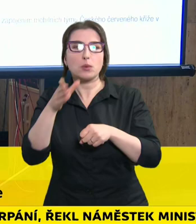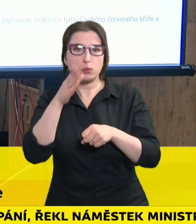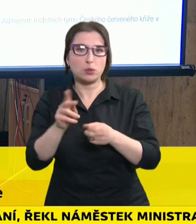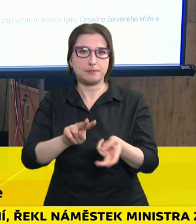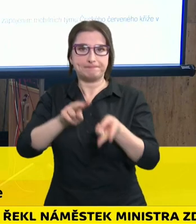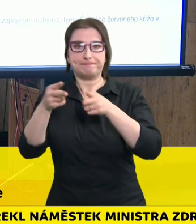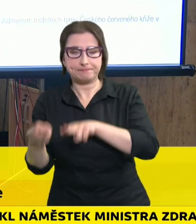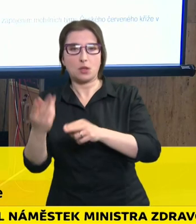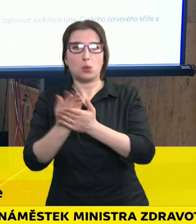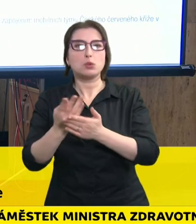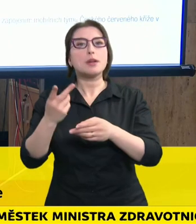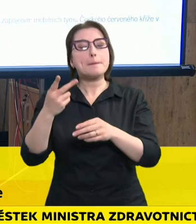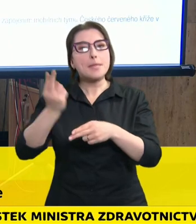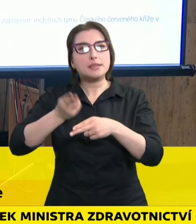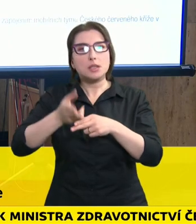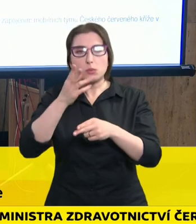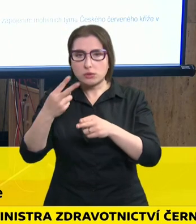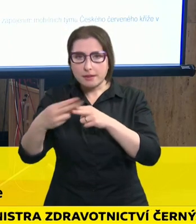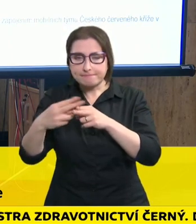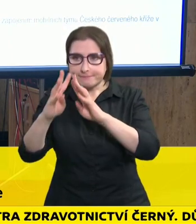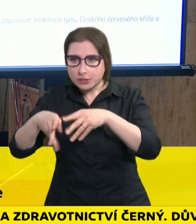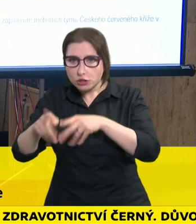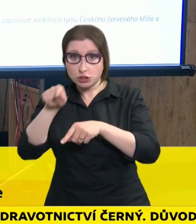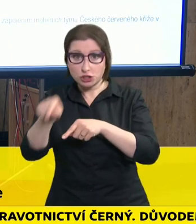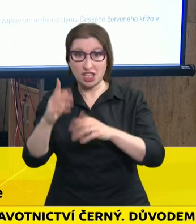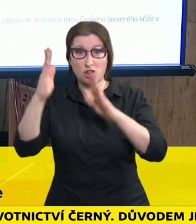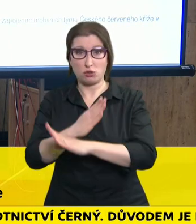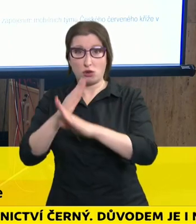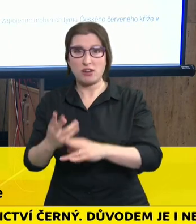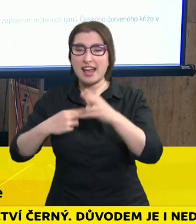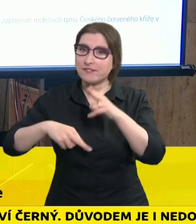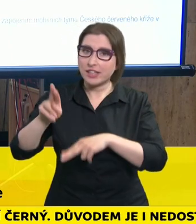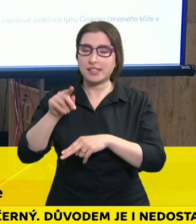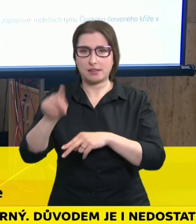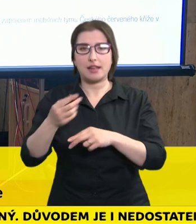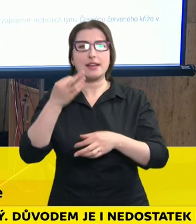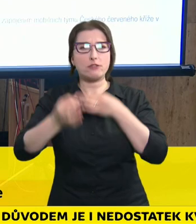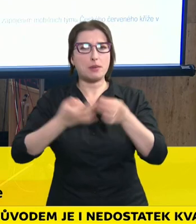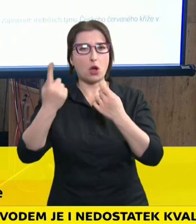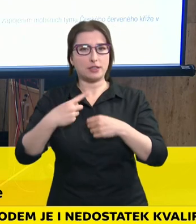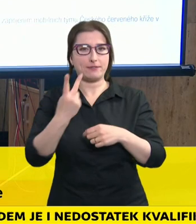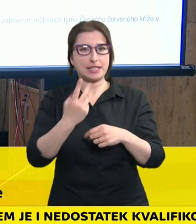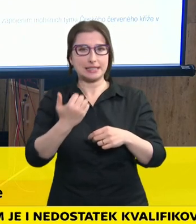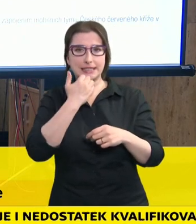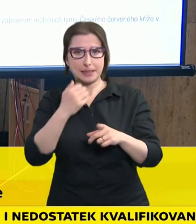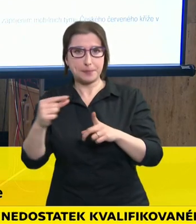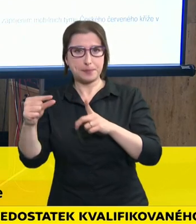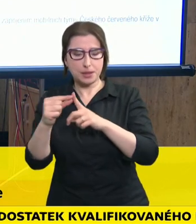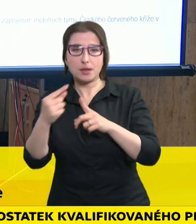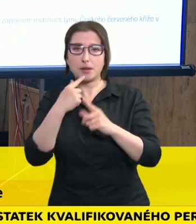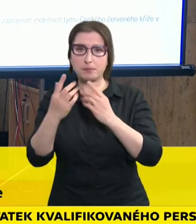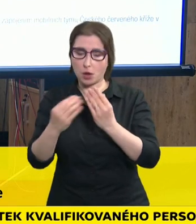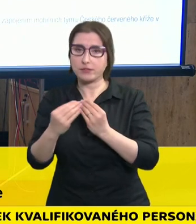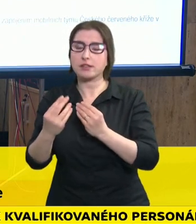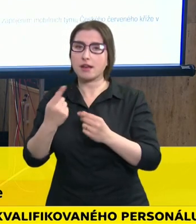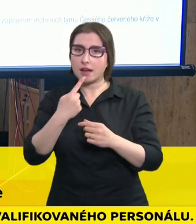pacienti vyšetří a rozhodnou. Mnoho pacientů a z dat Všeobecné zdravotní pojišťovny ještě stále vyplývá, že